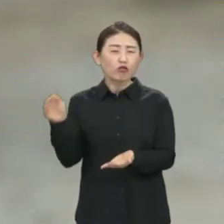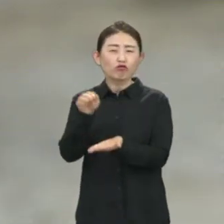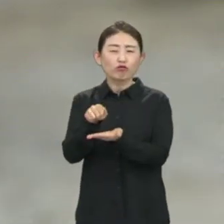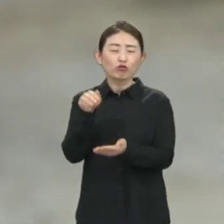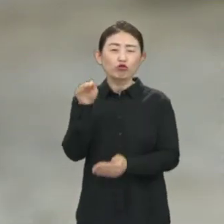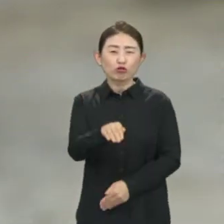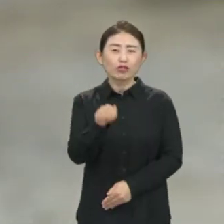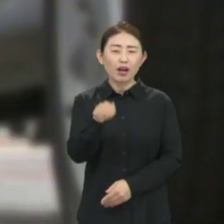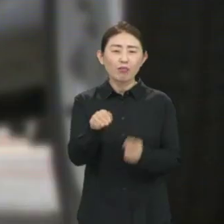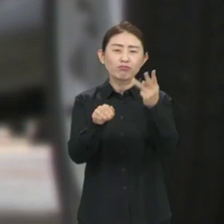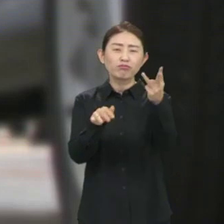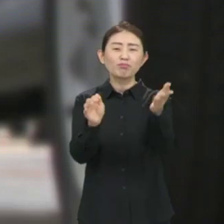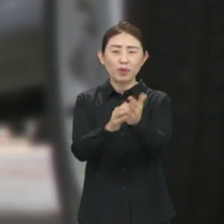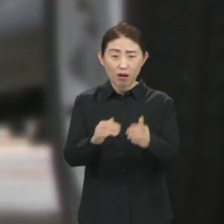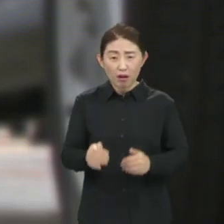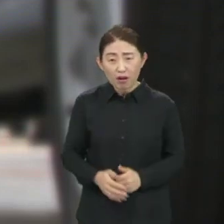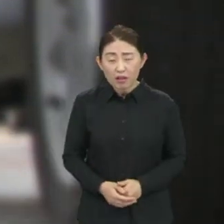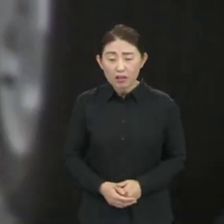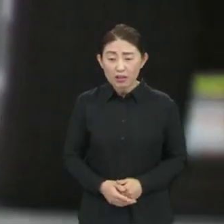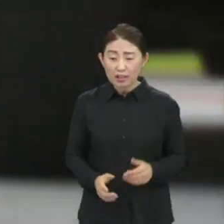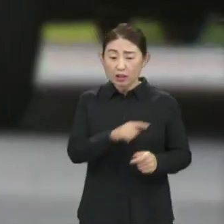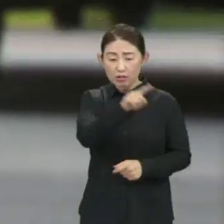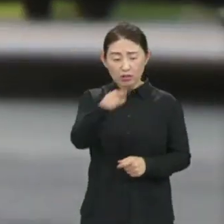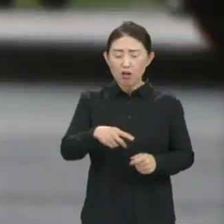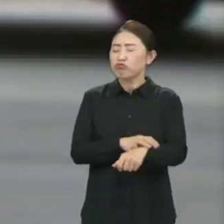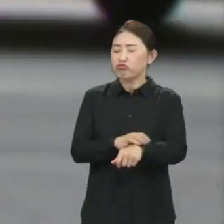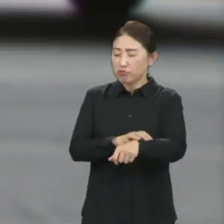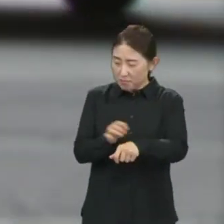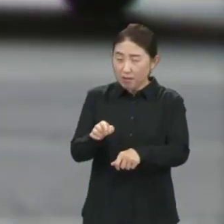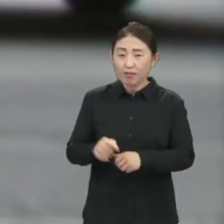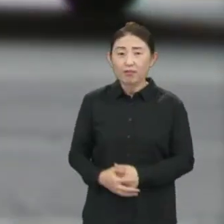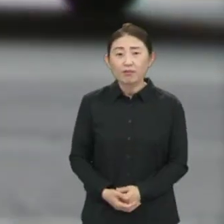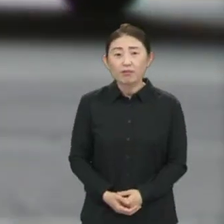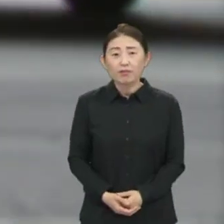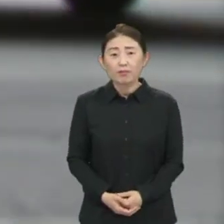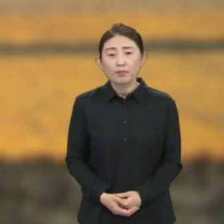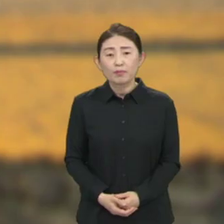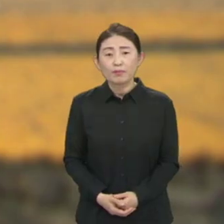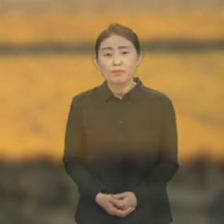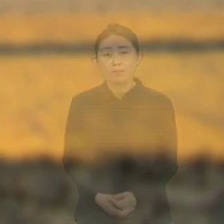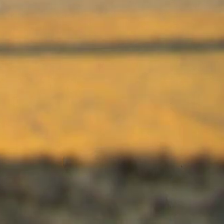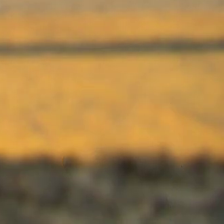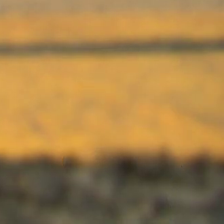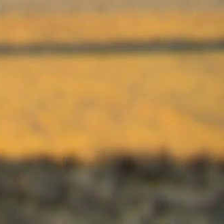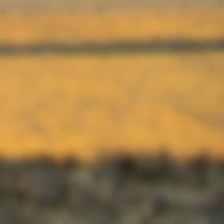진입해 차량을 주차했다며 입주민들이 겪은 불편을 고려했다고 판시했습니다.